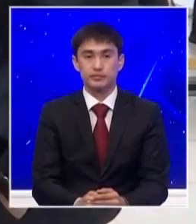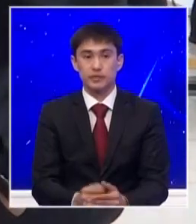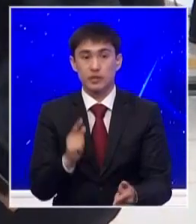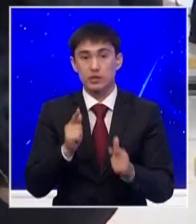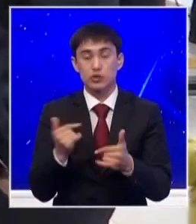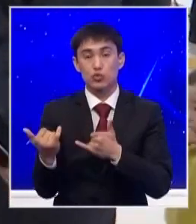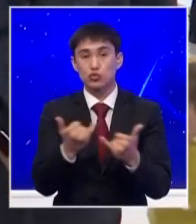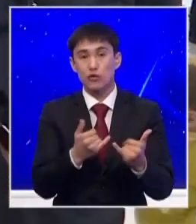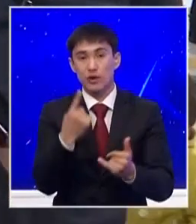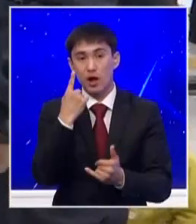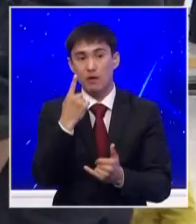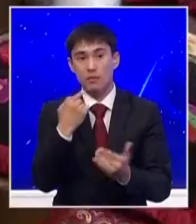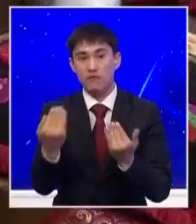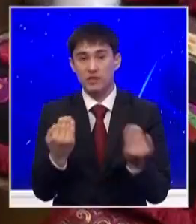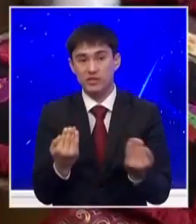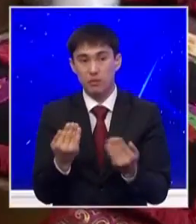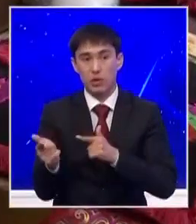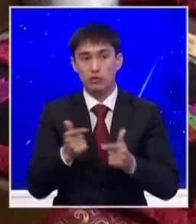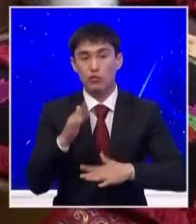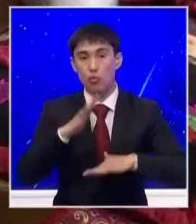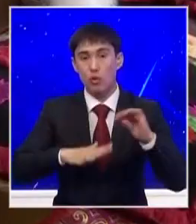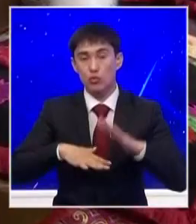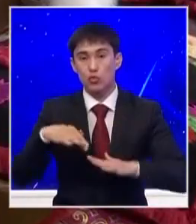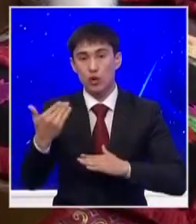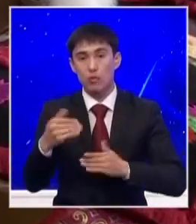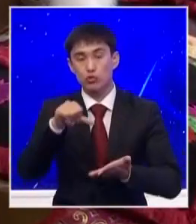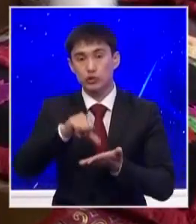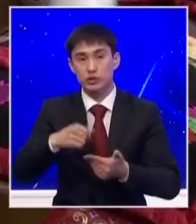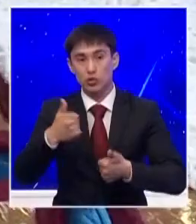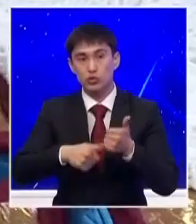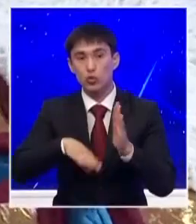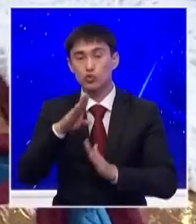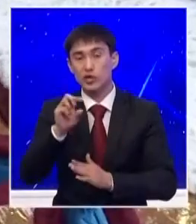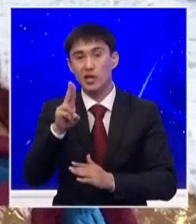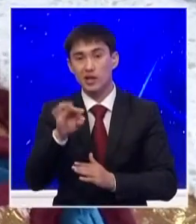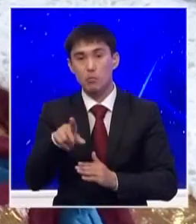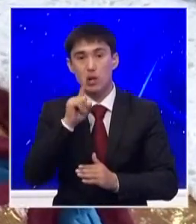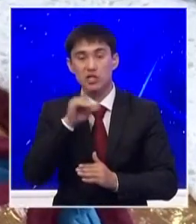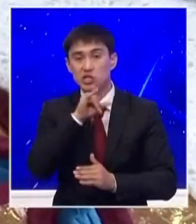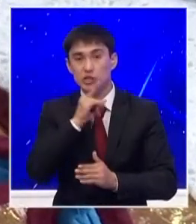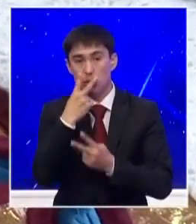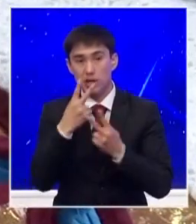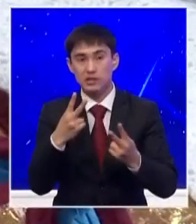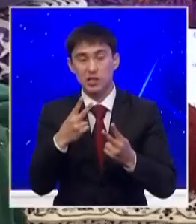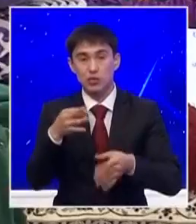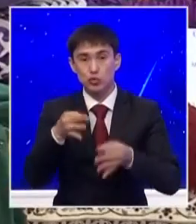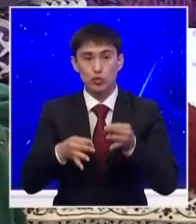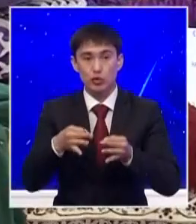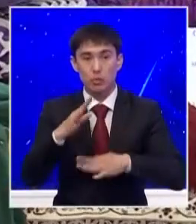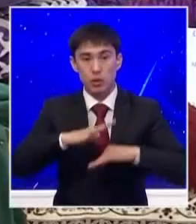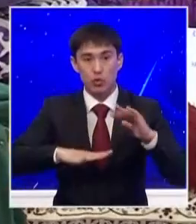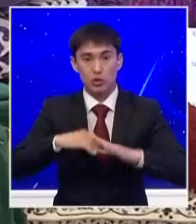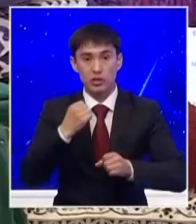Настоящей усладой для глаз стала выставка, подготовленная умелыми руками участниц конкурса «Лучшая Акелин». Молодые женщины представили на суд жюри предметы